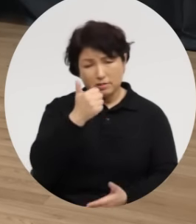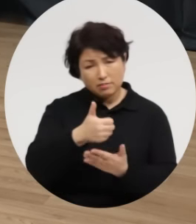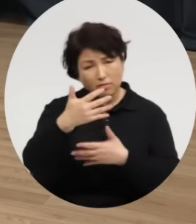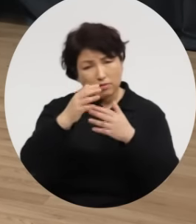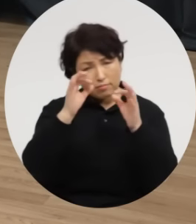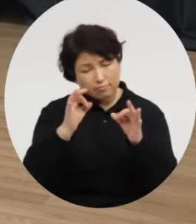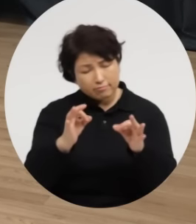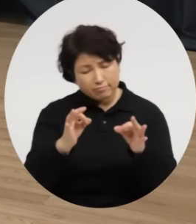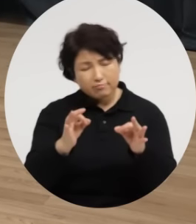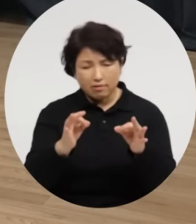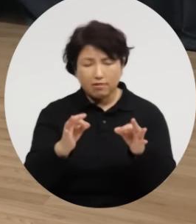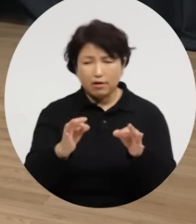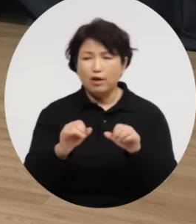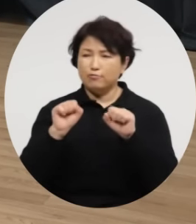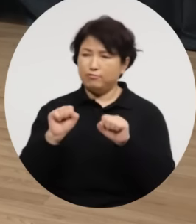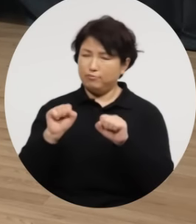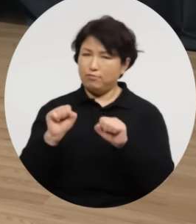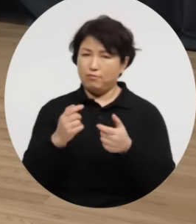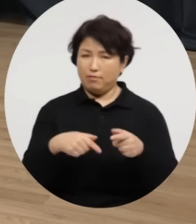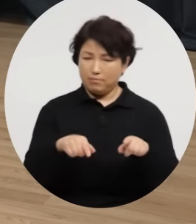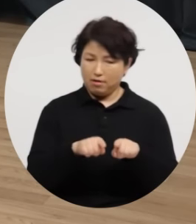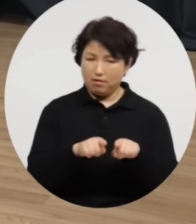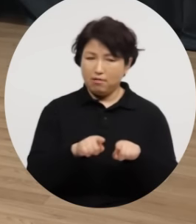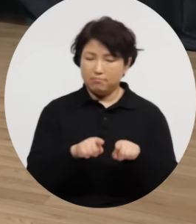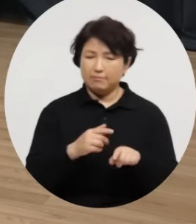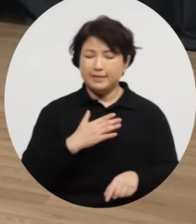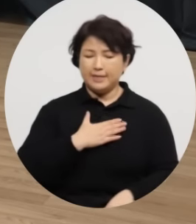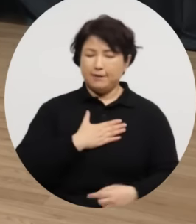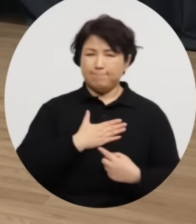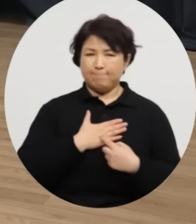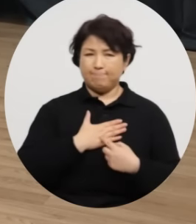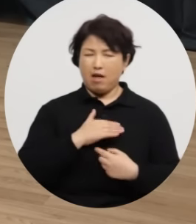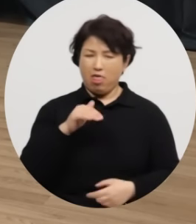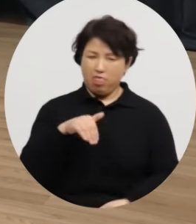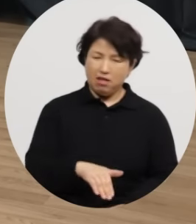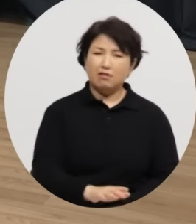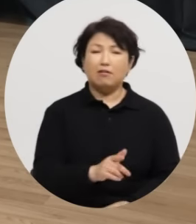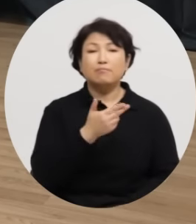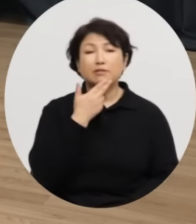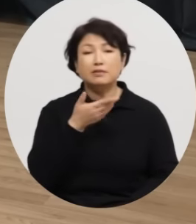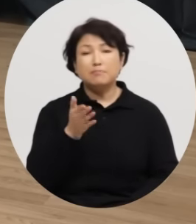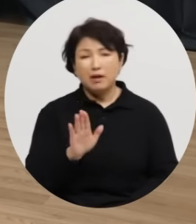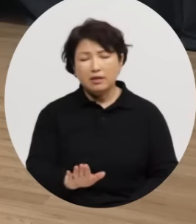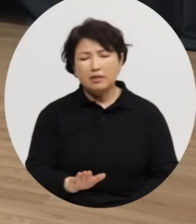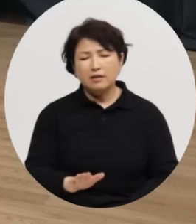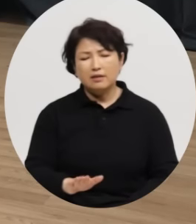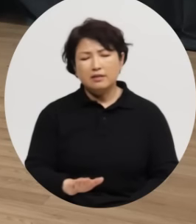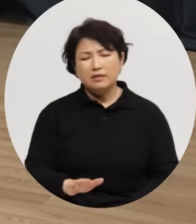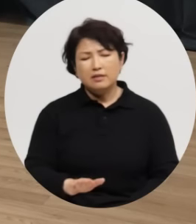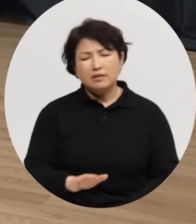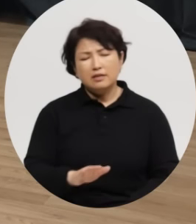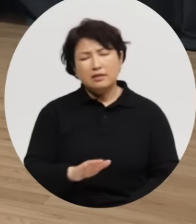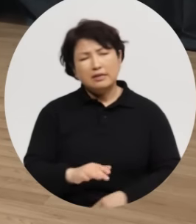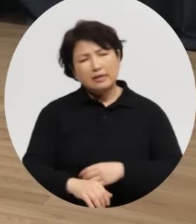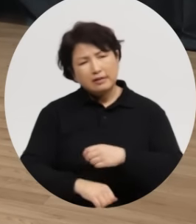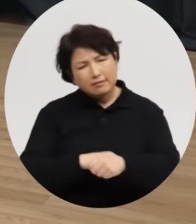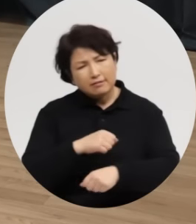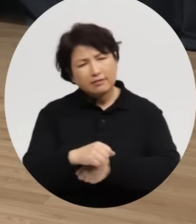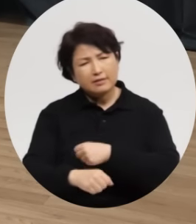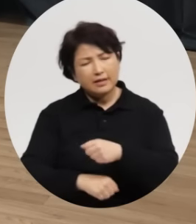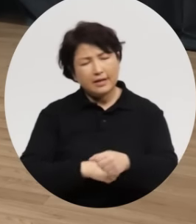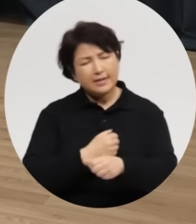또 운동도 열심히 하며 이런 것들이 전보다는 조금 나아졌지만 아직 자유롭지 못하다는 느낌을 많이 받습니다.